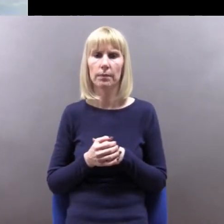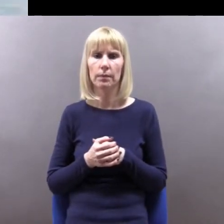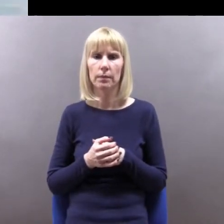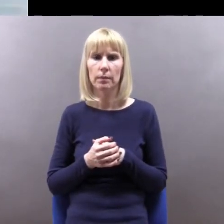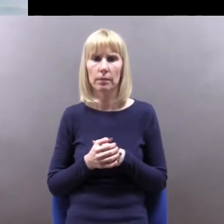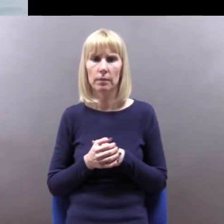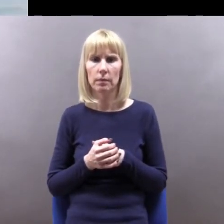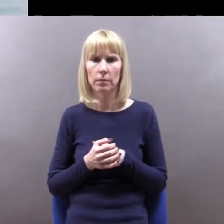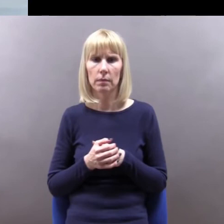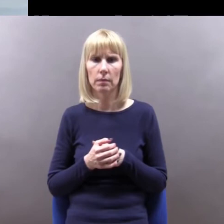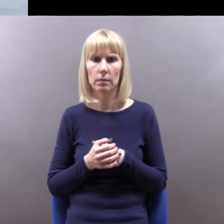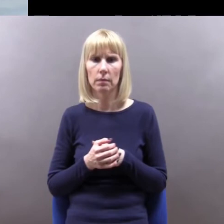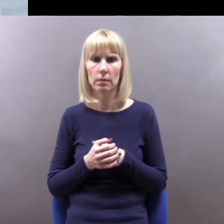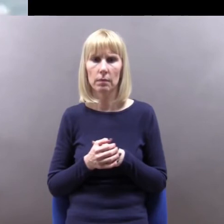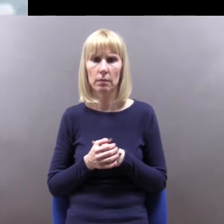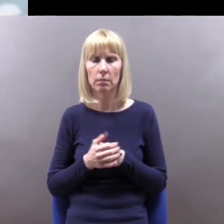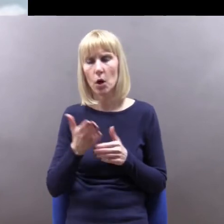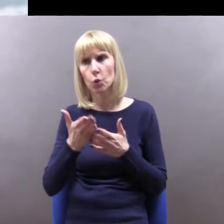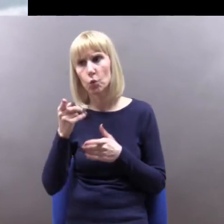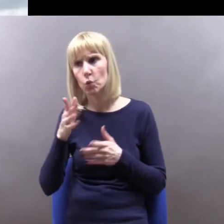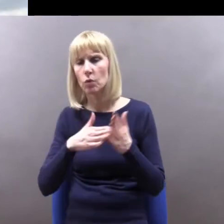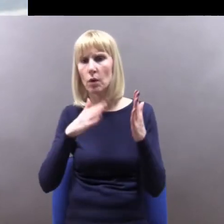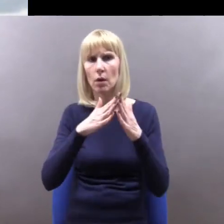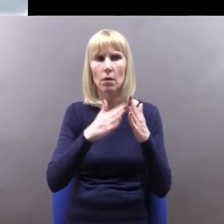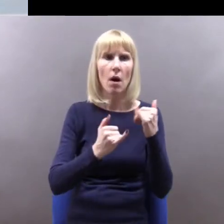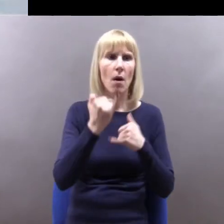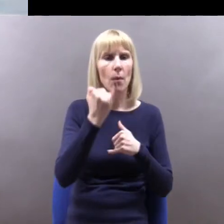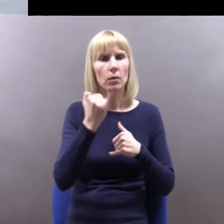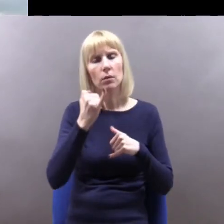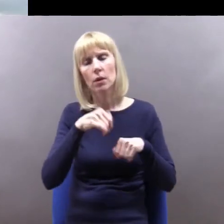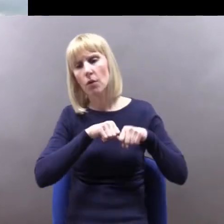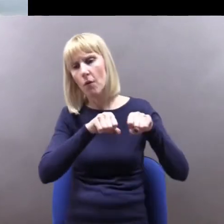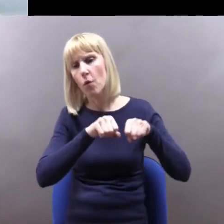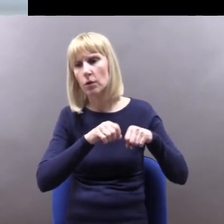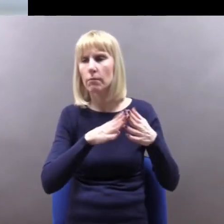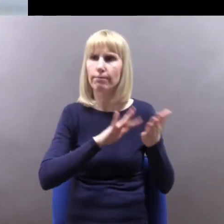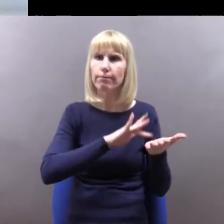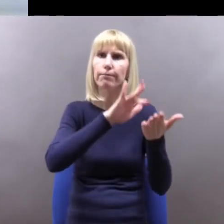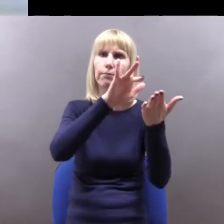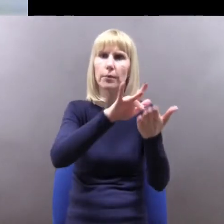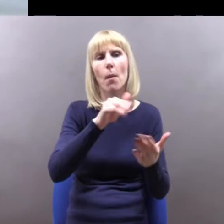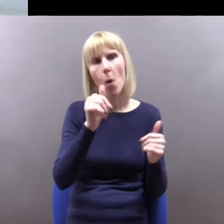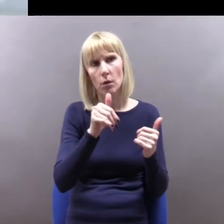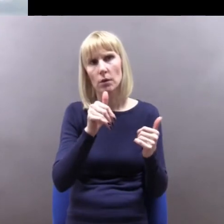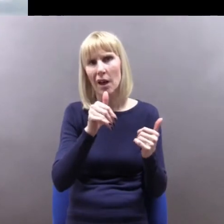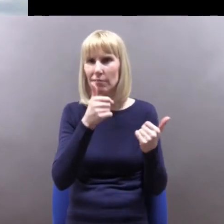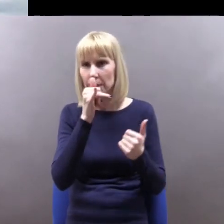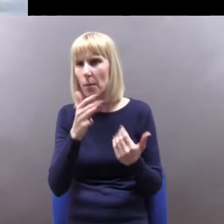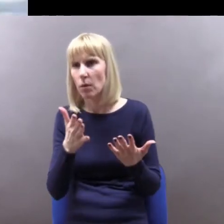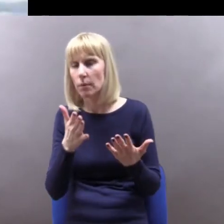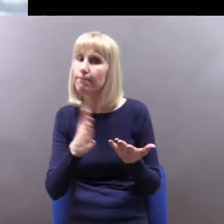ten problem, bo teraz wyobraź sobie, okej, no do domu, dziecko, wózek, dobra, można, nie można, to są oczywiście, ale da